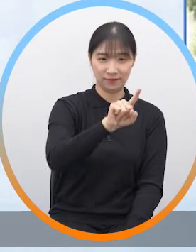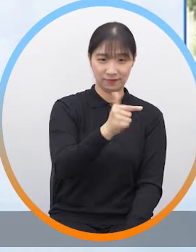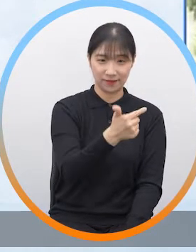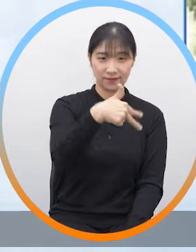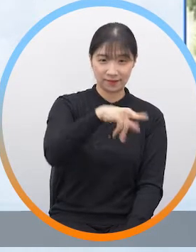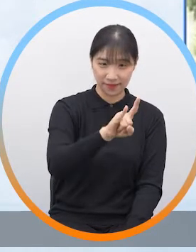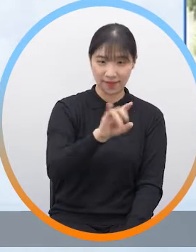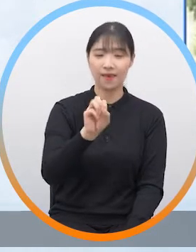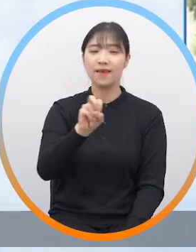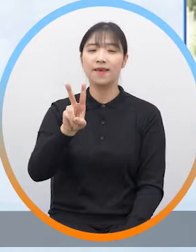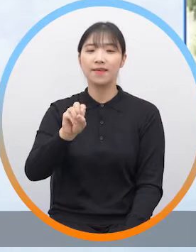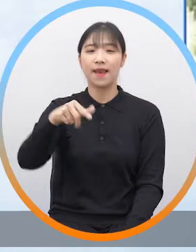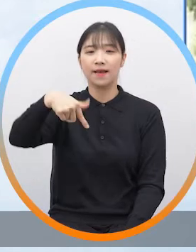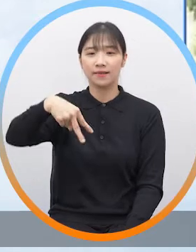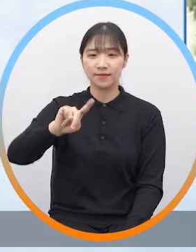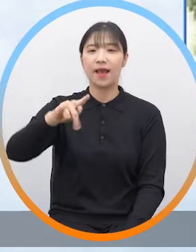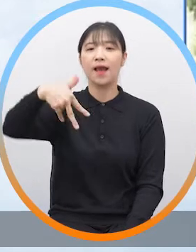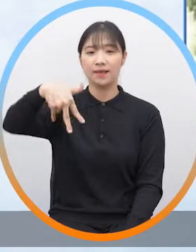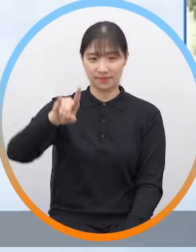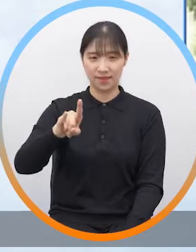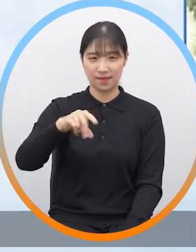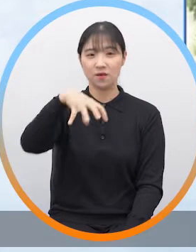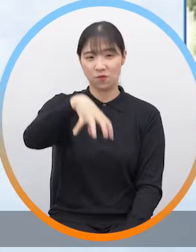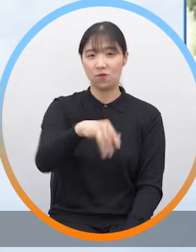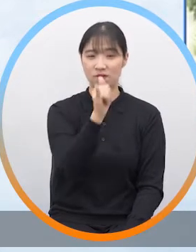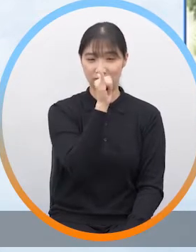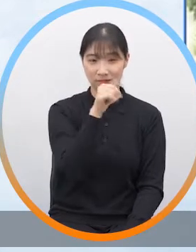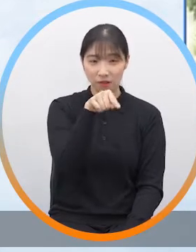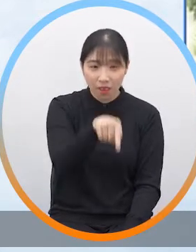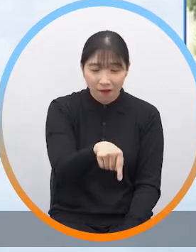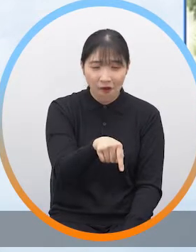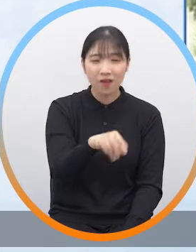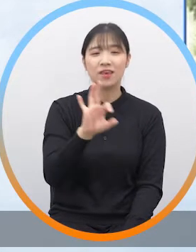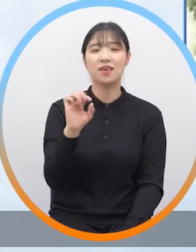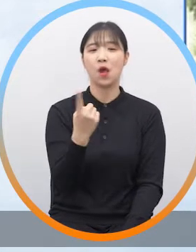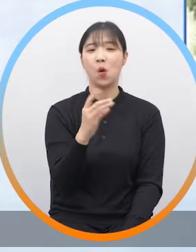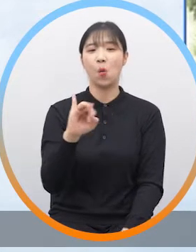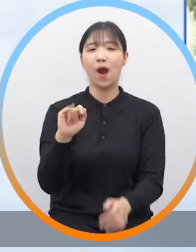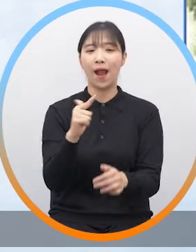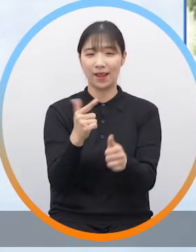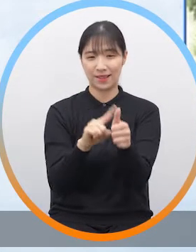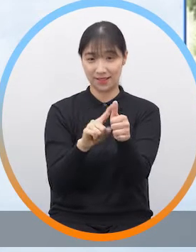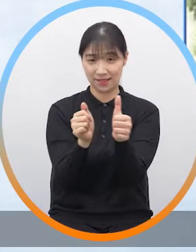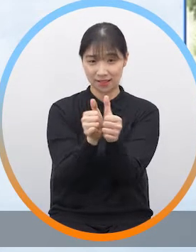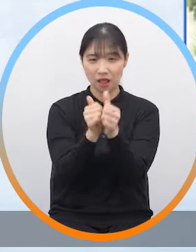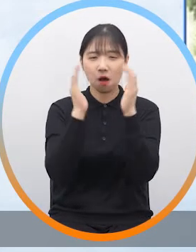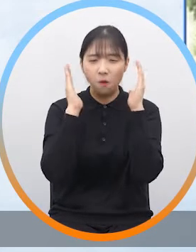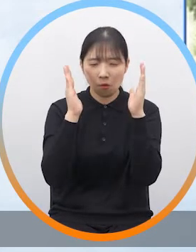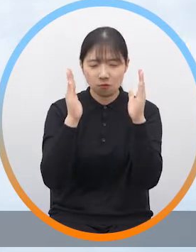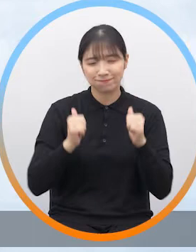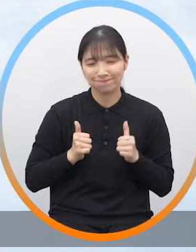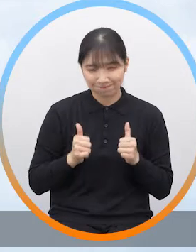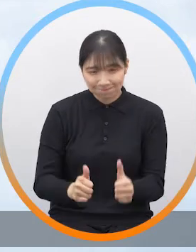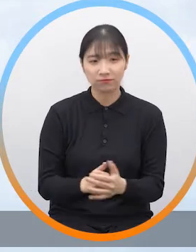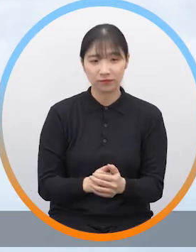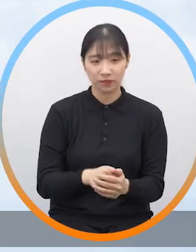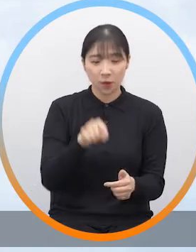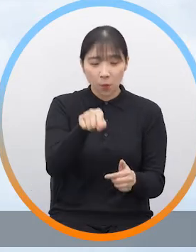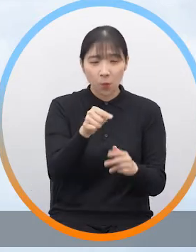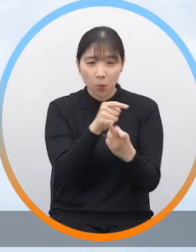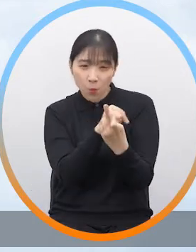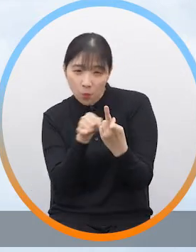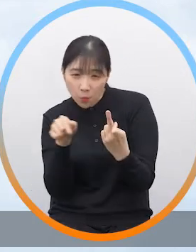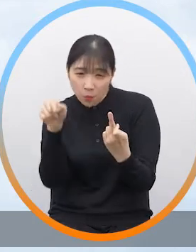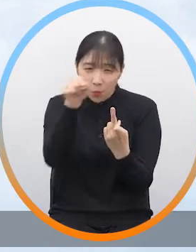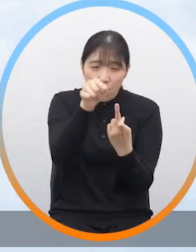문산제와 양사제라고 하는 이 제실처럼 되어 있어요. 바로 그곳이 왕인이 공부를 했다는 곳이죠. 거기서 조금만 올라가면